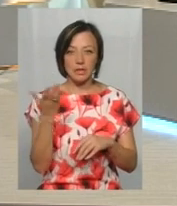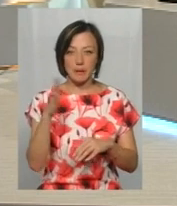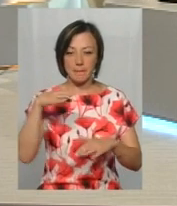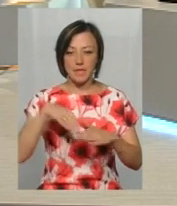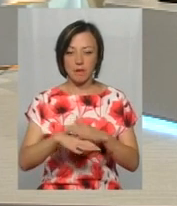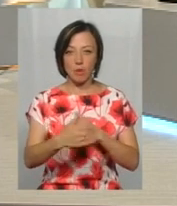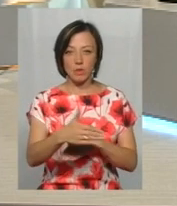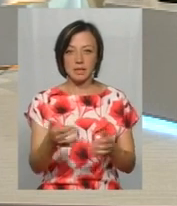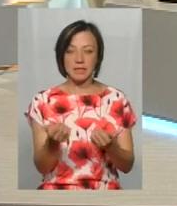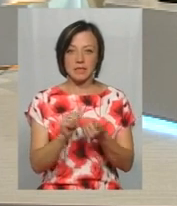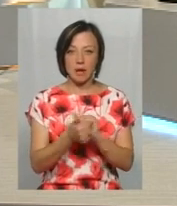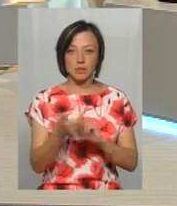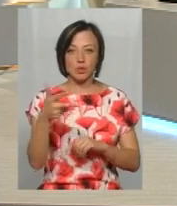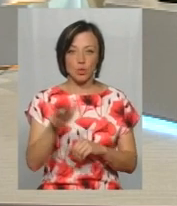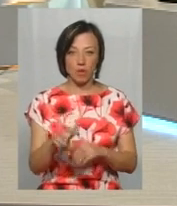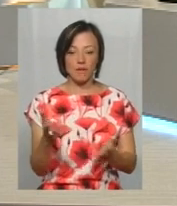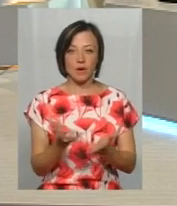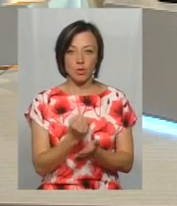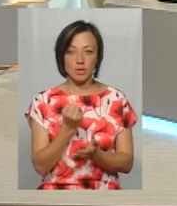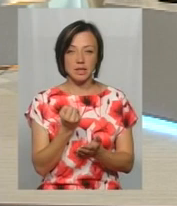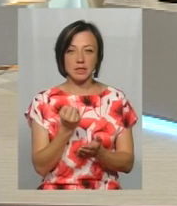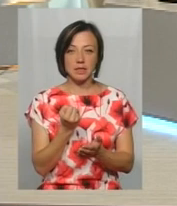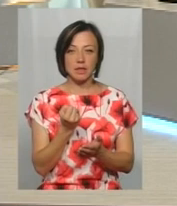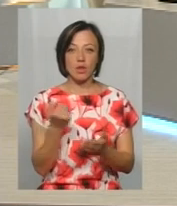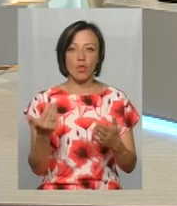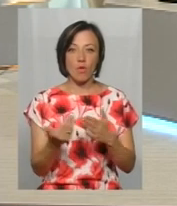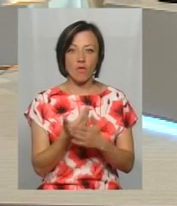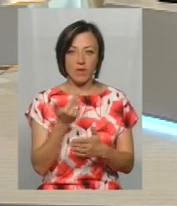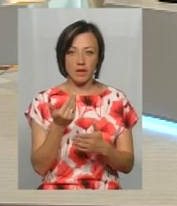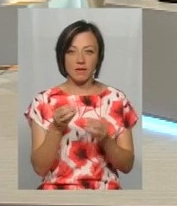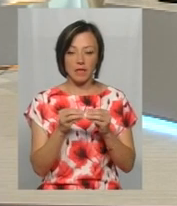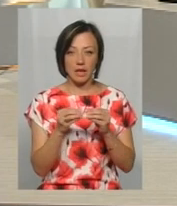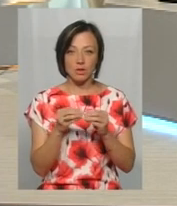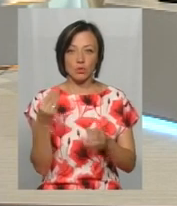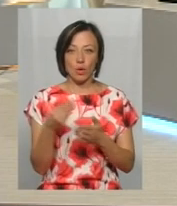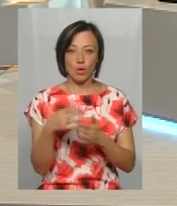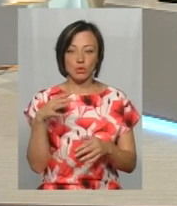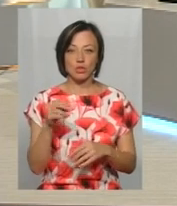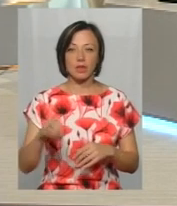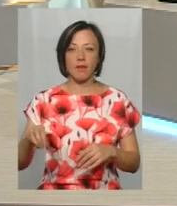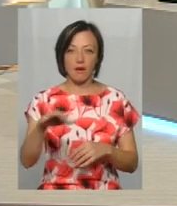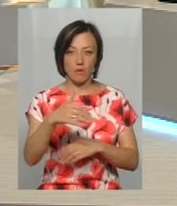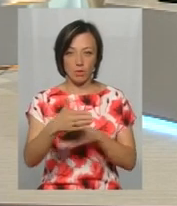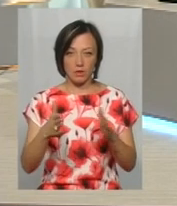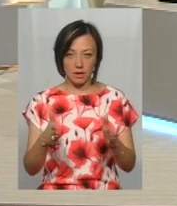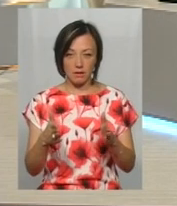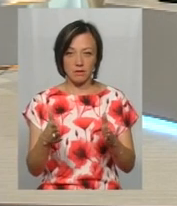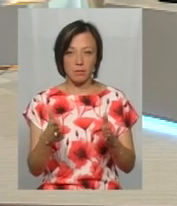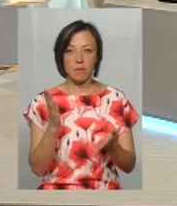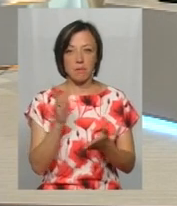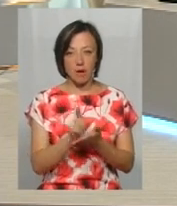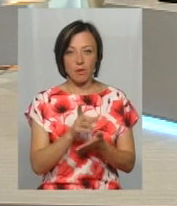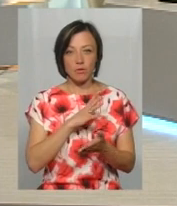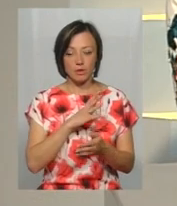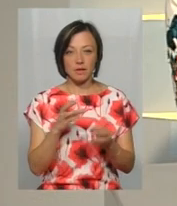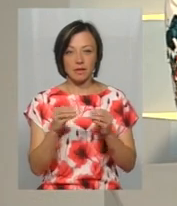підземний контейнер замість 3, виходить, це новий, ледь не у 10 разів дорожчий за євроконтейнер. Тож, має бути